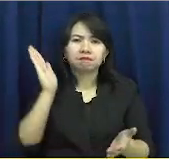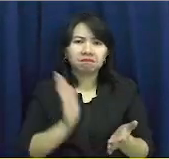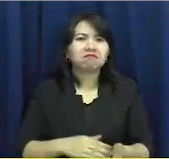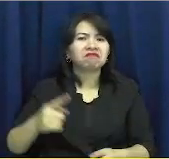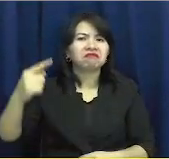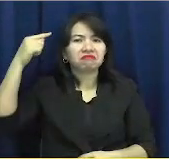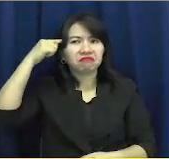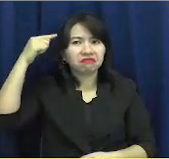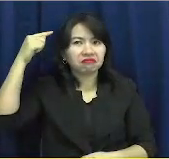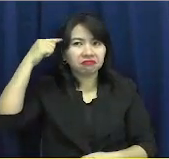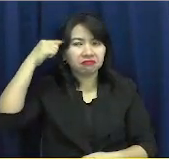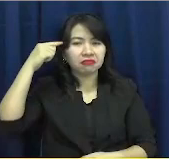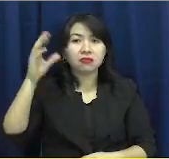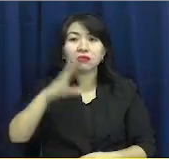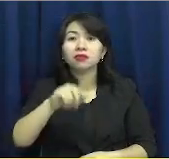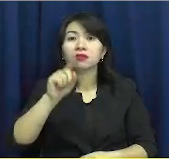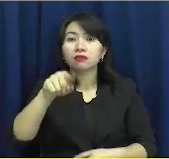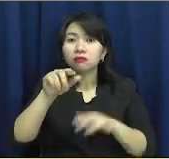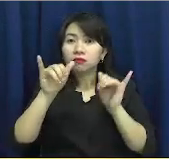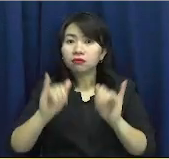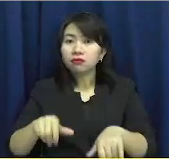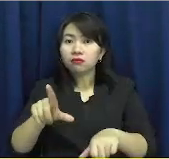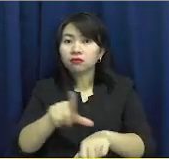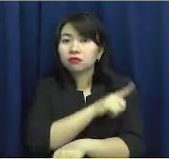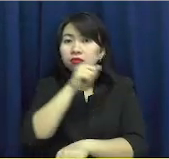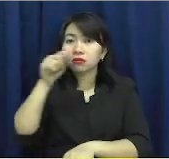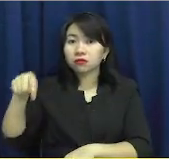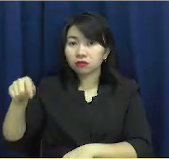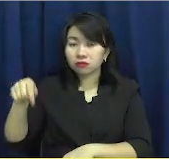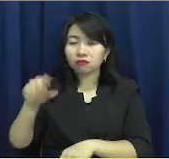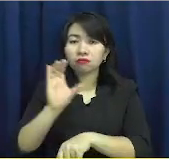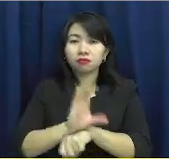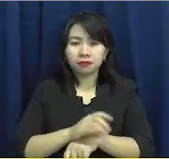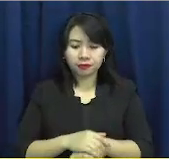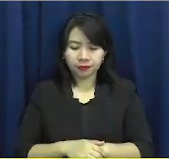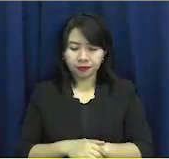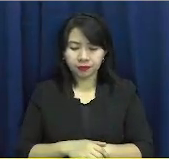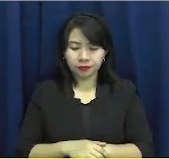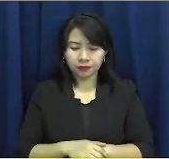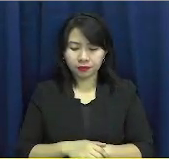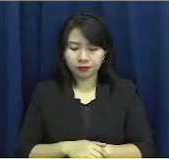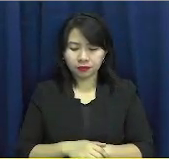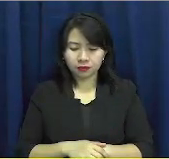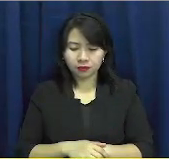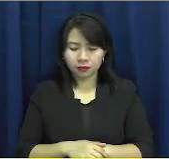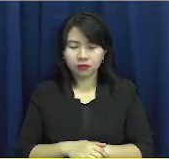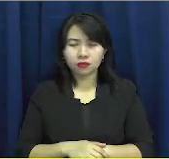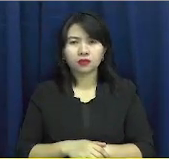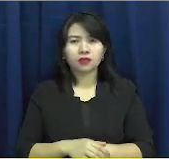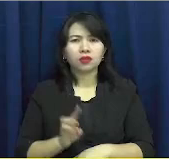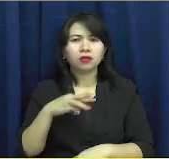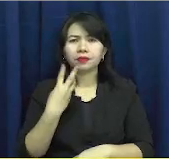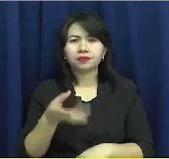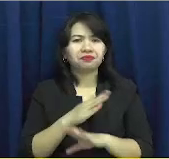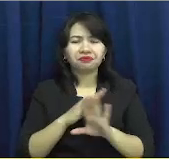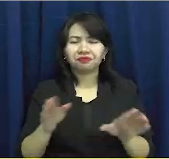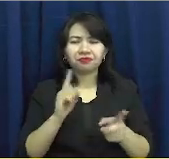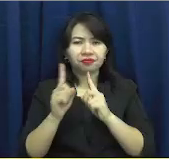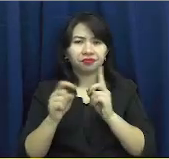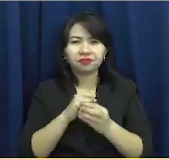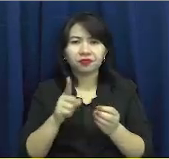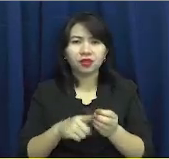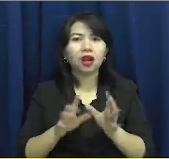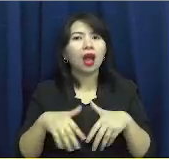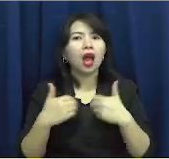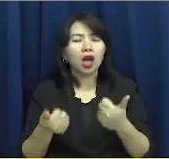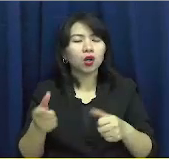sinasabi po natin. O diba? Yan yung madalas po ninyo naririnig po sa amin. It's not, hindi yan pinag-uusapan dito kung gaano ka katagal na sa simbahan. Hindi yan pinag-uusapan